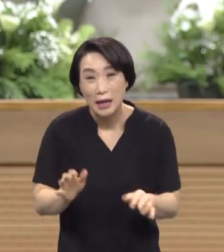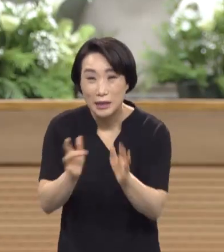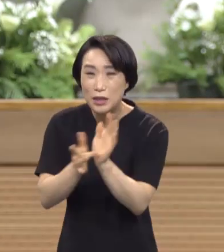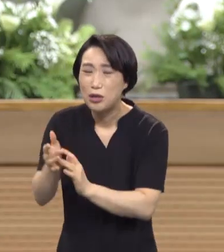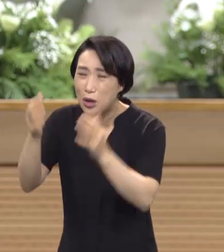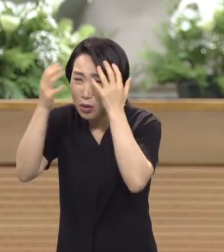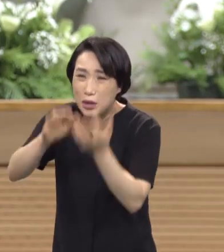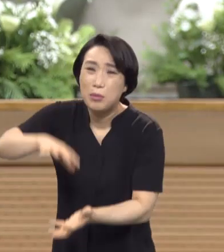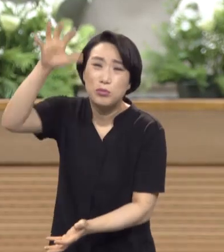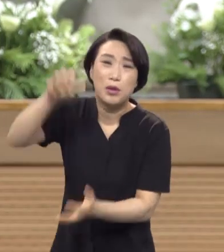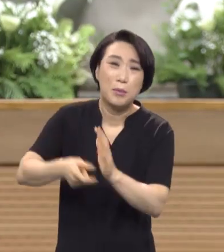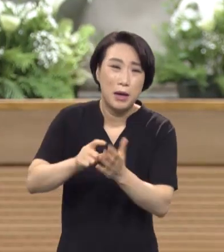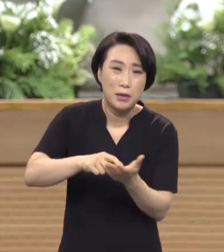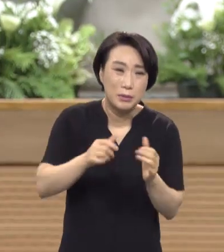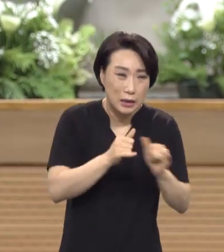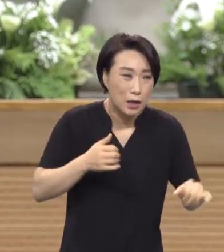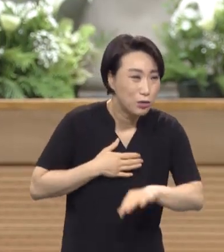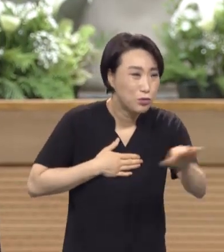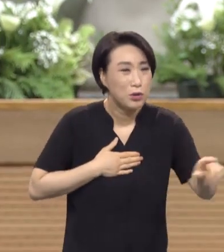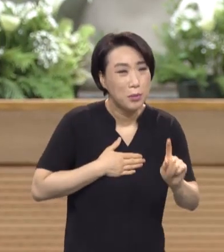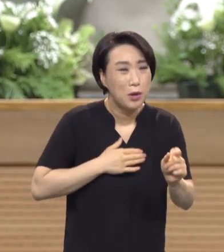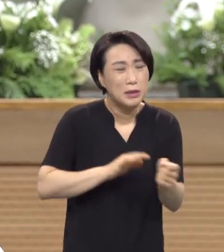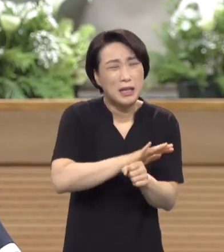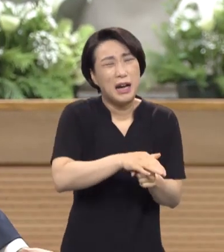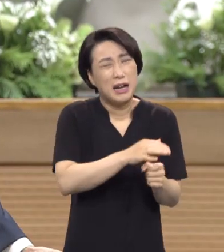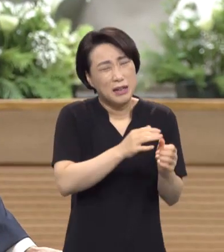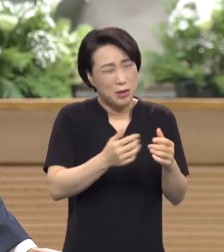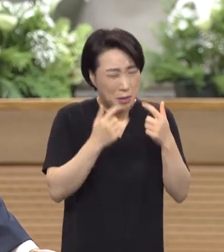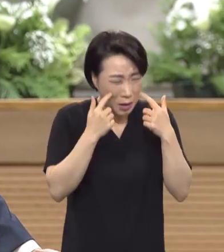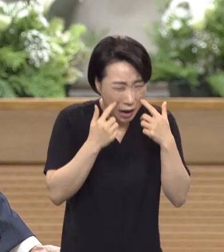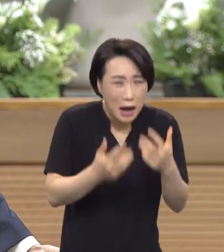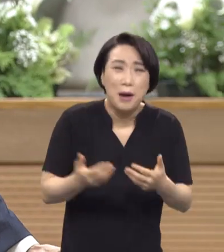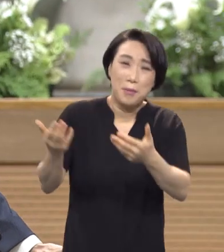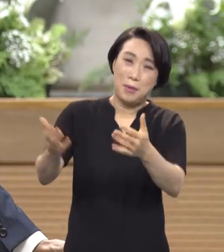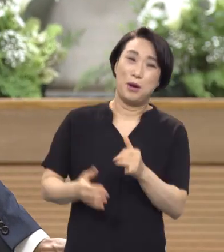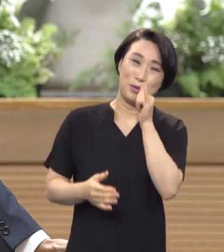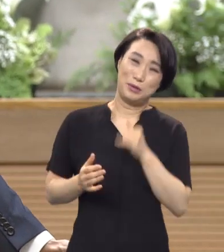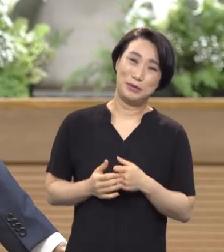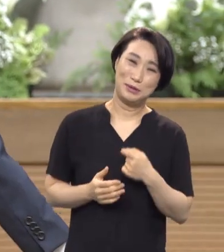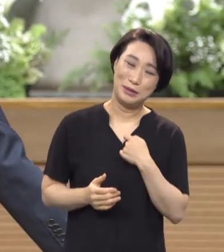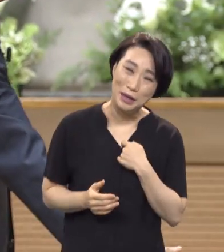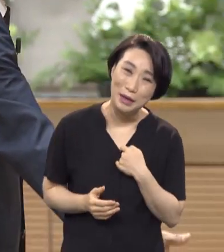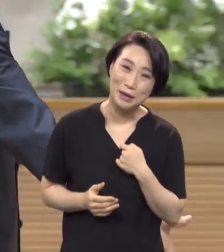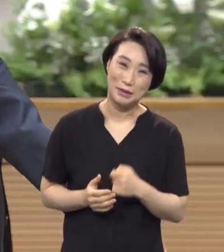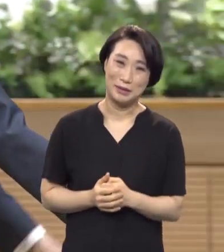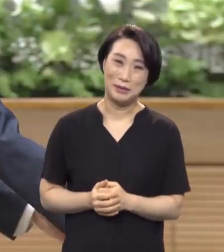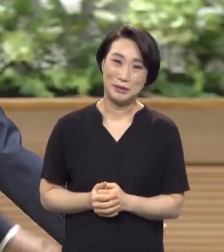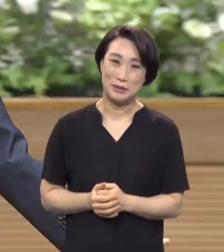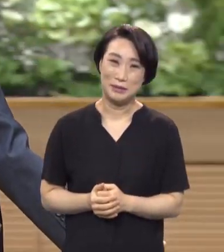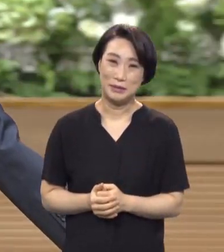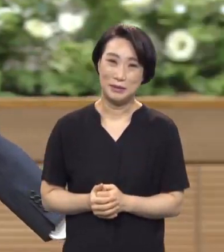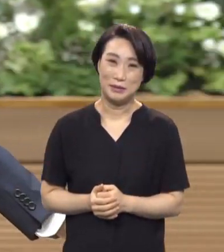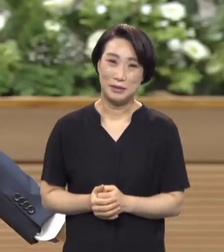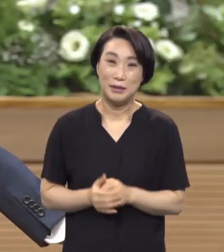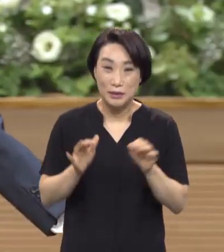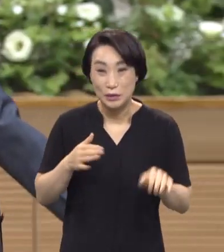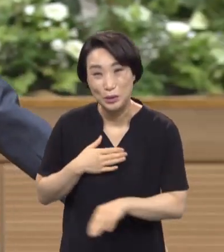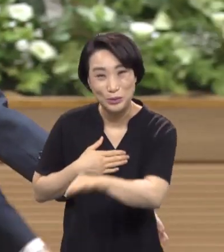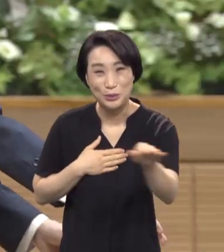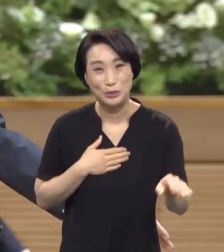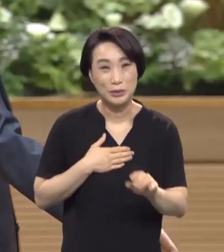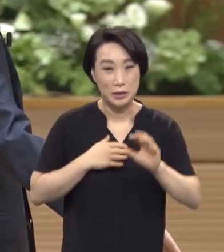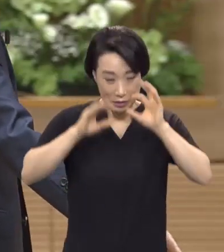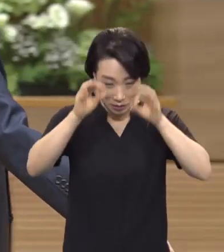고난의 분량만큼 우리에게는 큰 사랑이 표출되더라 이 말입니다. 깨달아 이 말입니다. 그런데 우리는